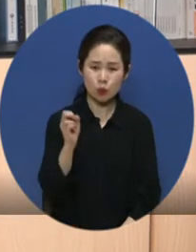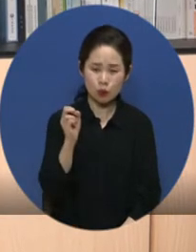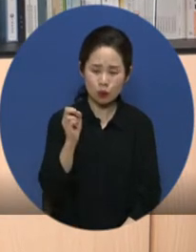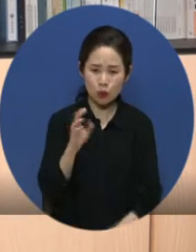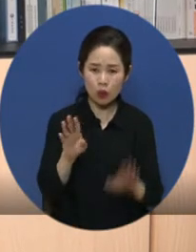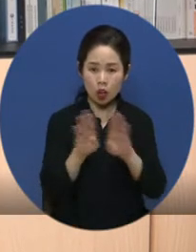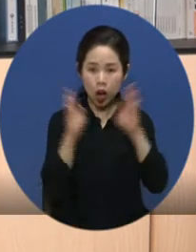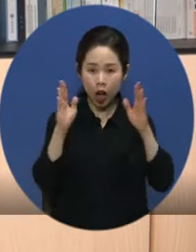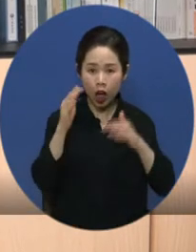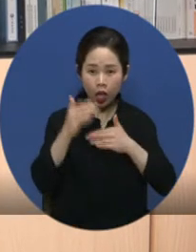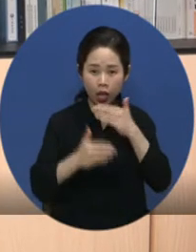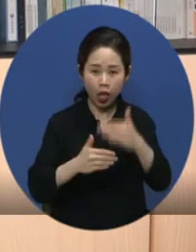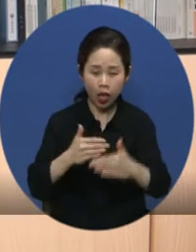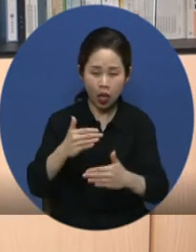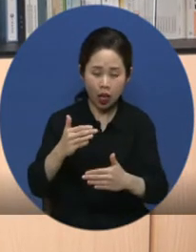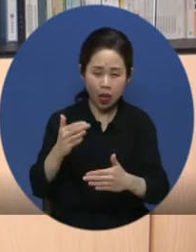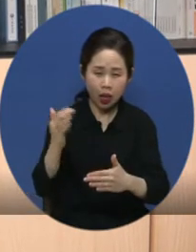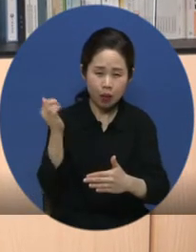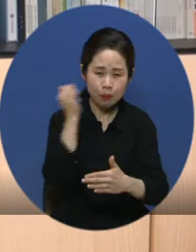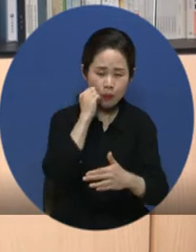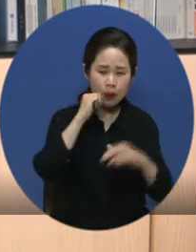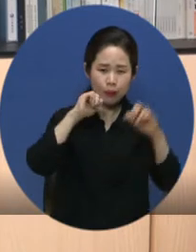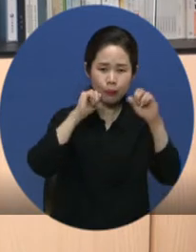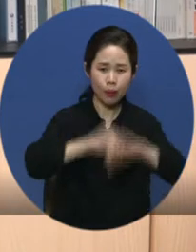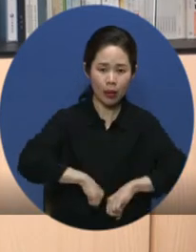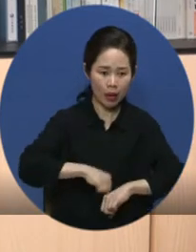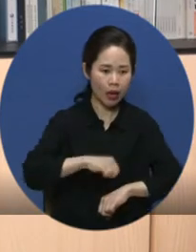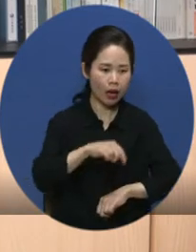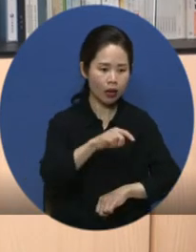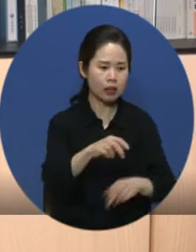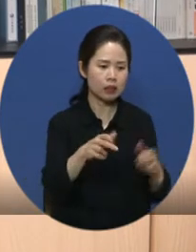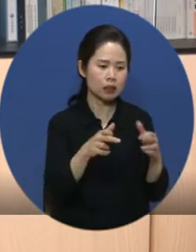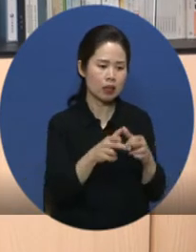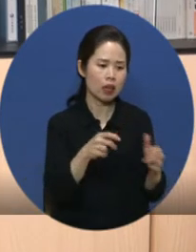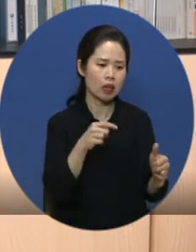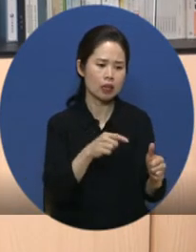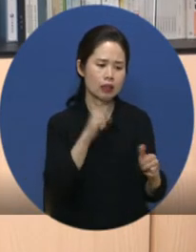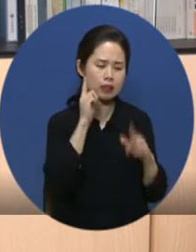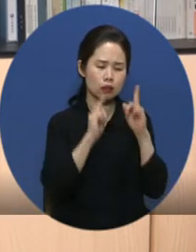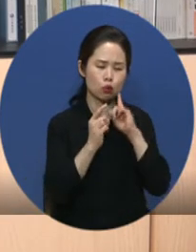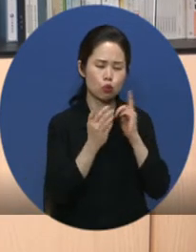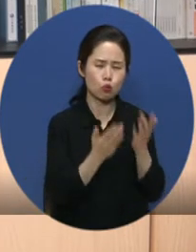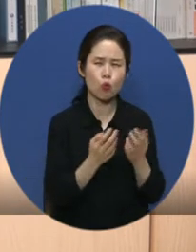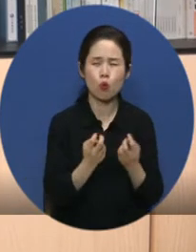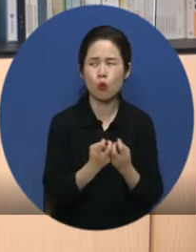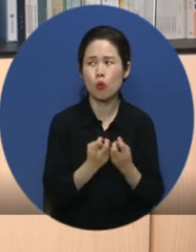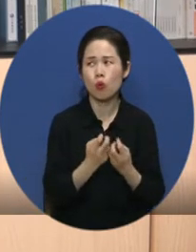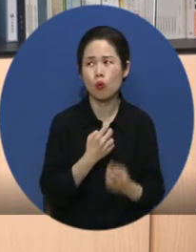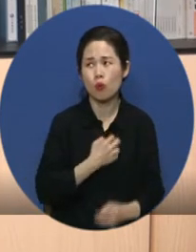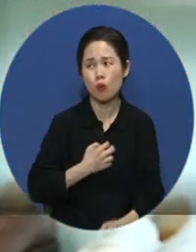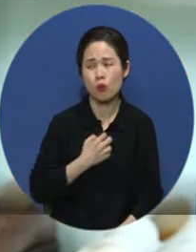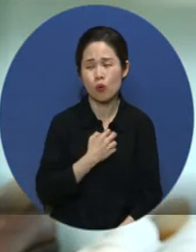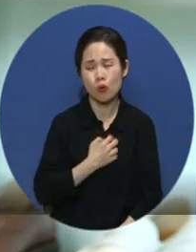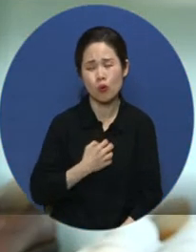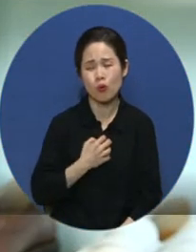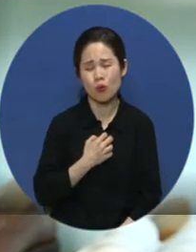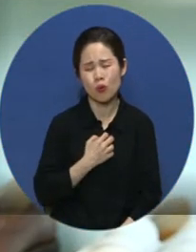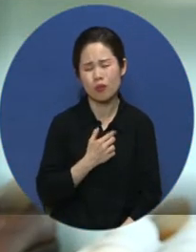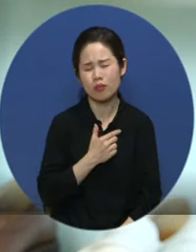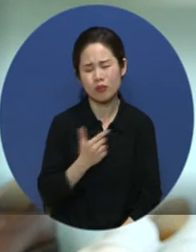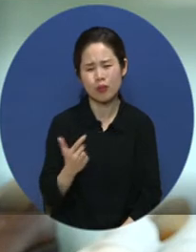넘어지면은 또 장애인들에게 상처를 줄 수 있다라는 그 생각이 컸거든요.